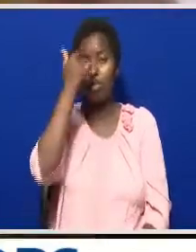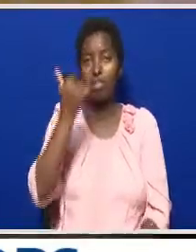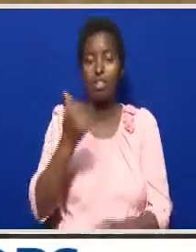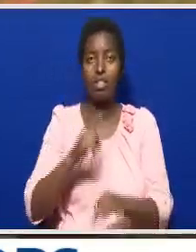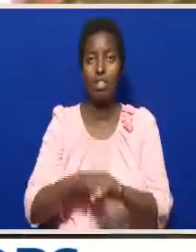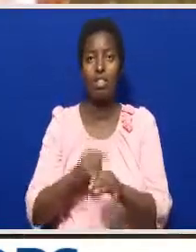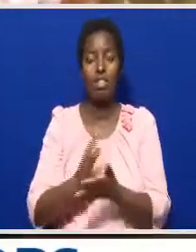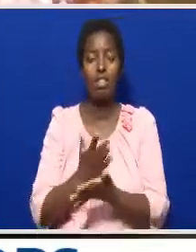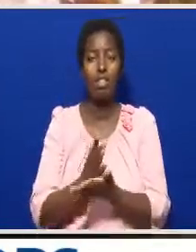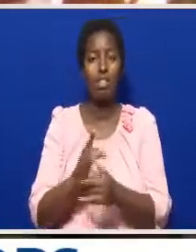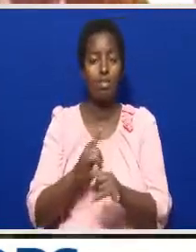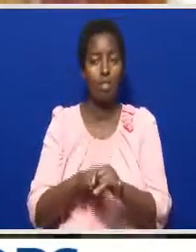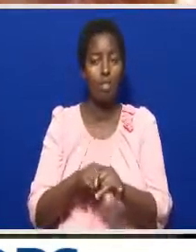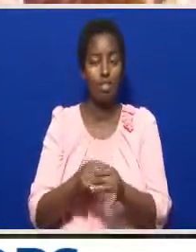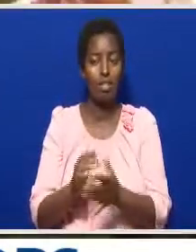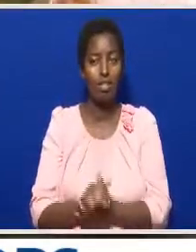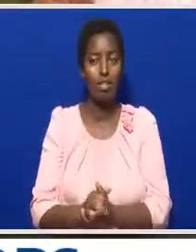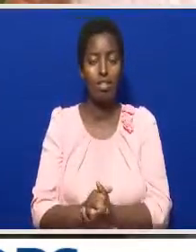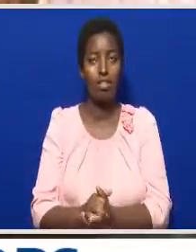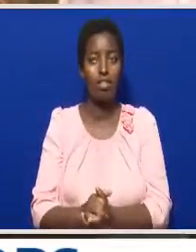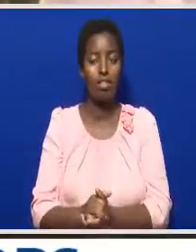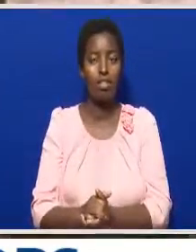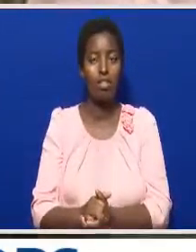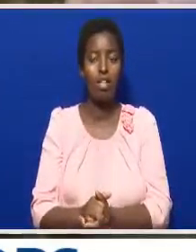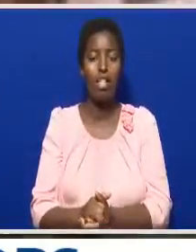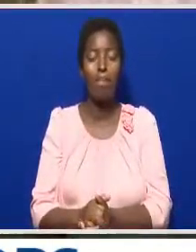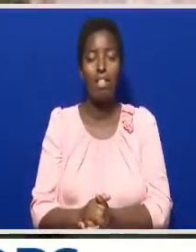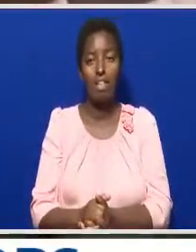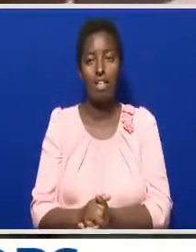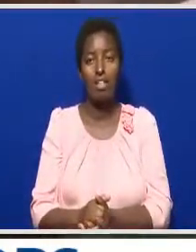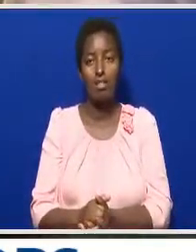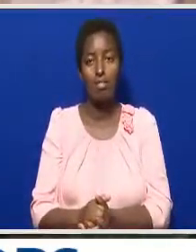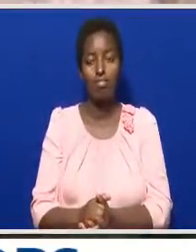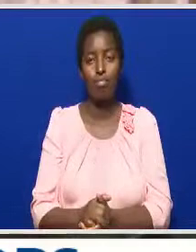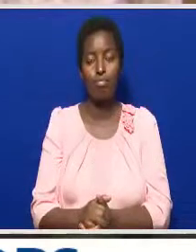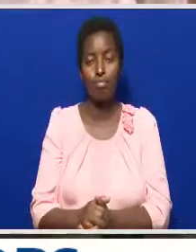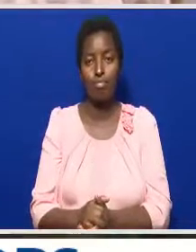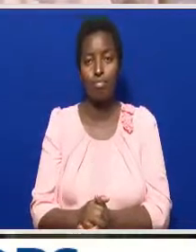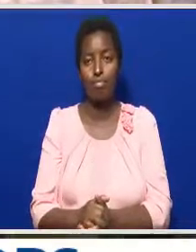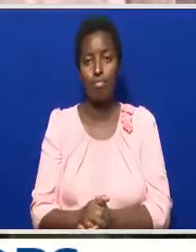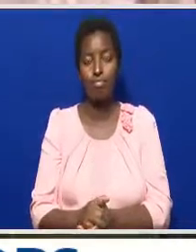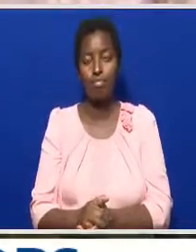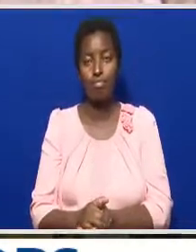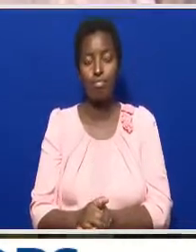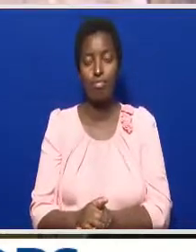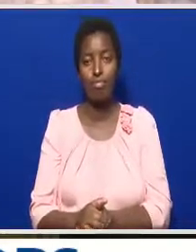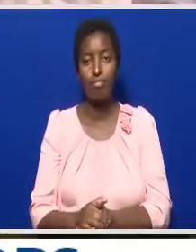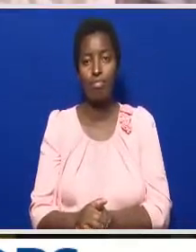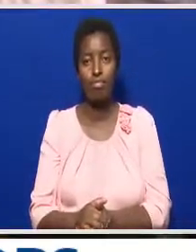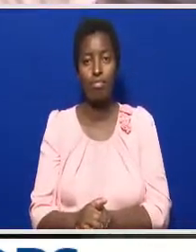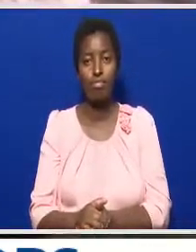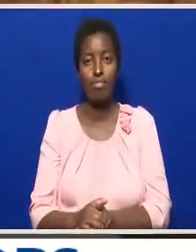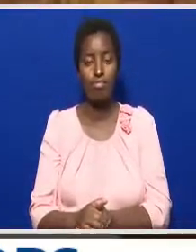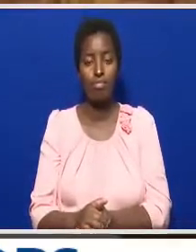wakati tulikuwa tumeanza kulima tulikuwa tunapata kilo moja kwa bei ya 24.